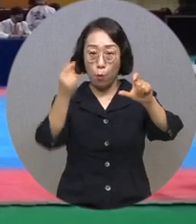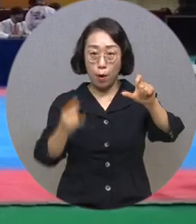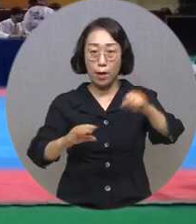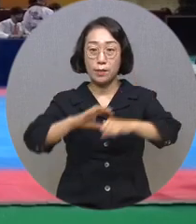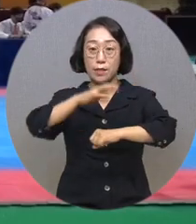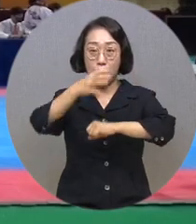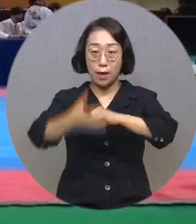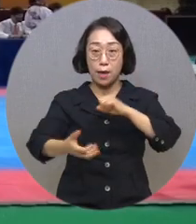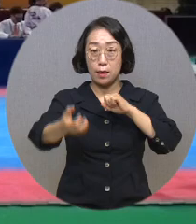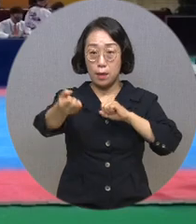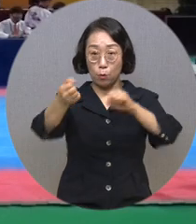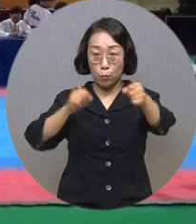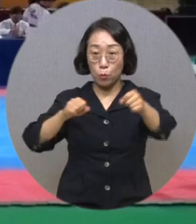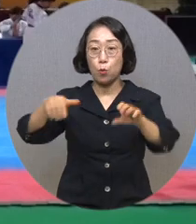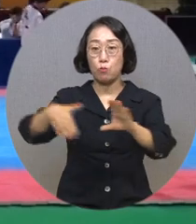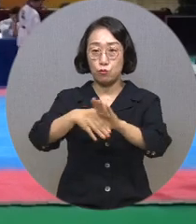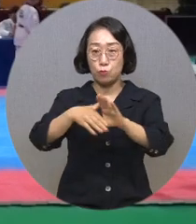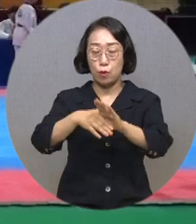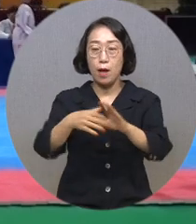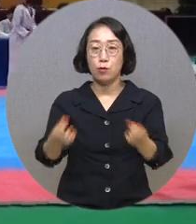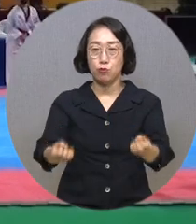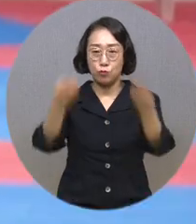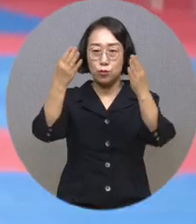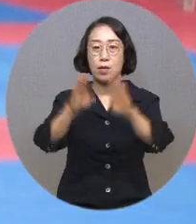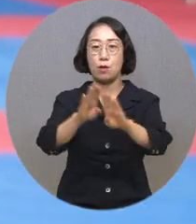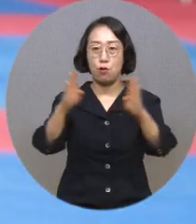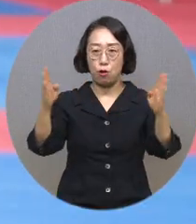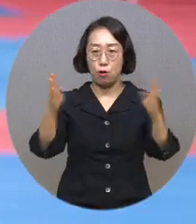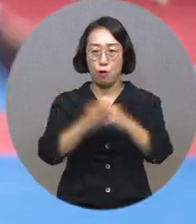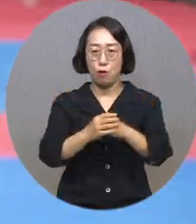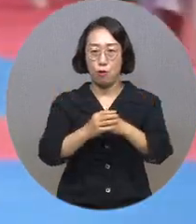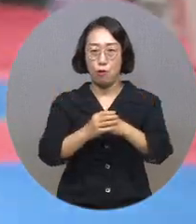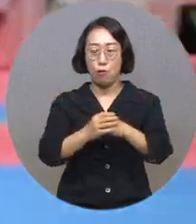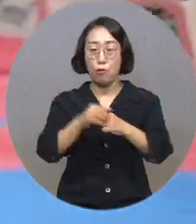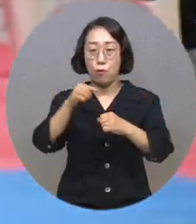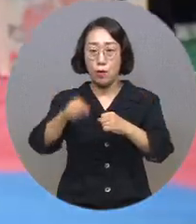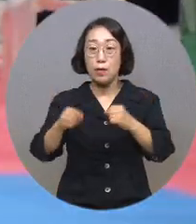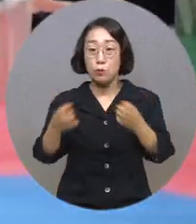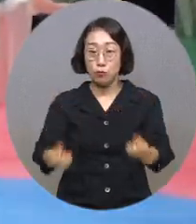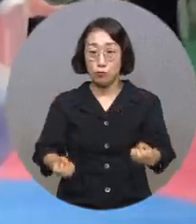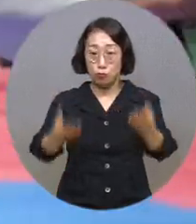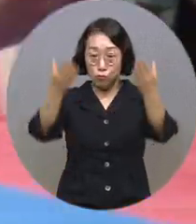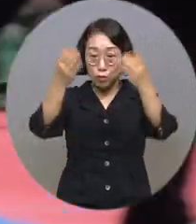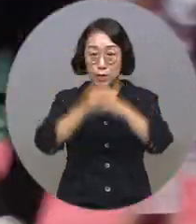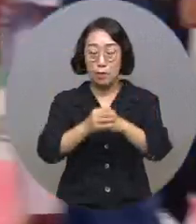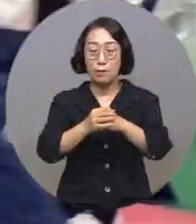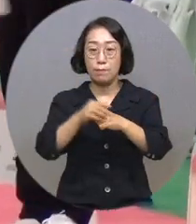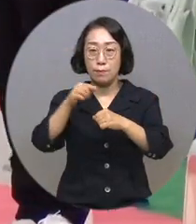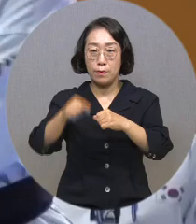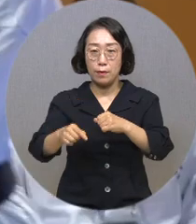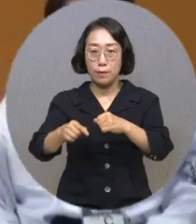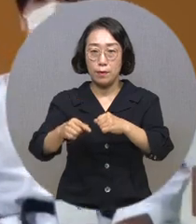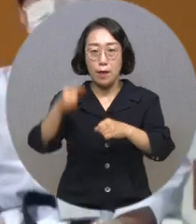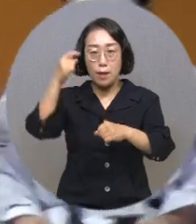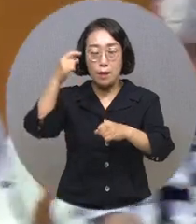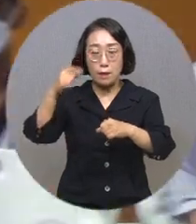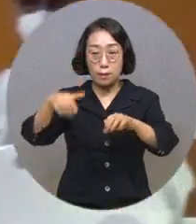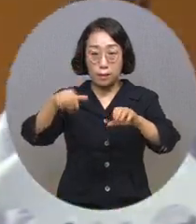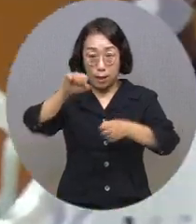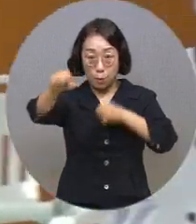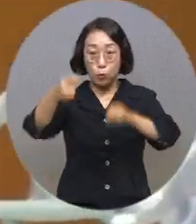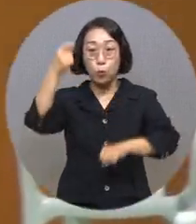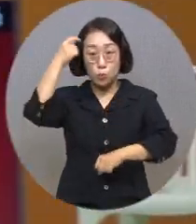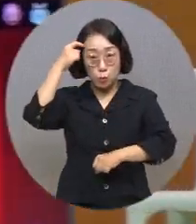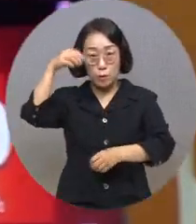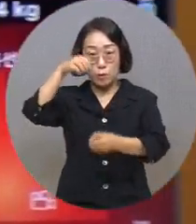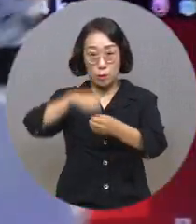세계 태권도 문화 익스포가 펼쳐졌습니다. 세계 태권도 문화 익스포는 태권도 정신과 한국의 전통